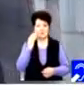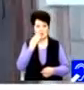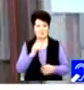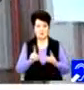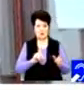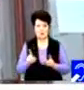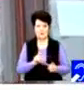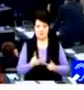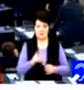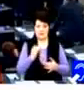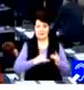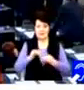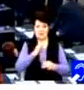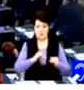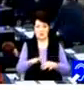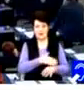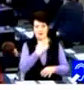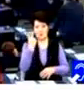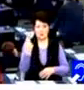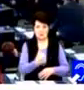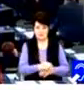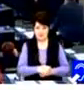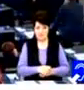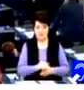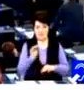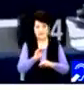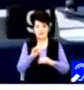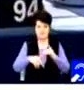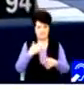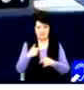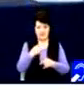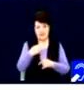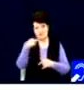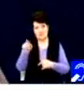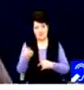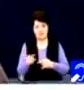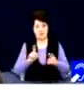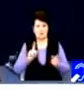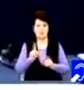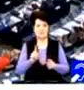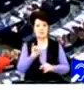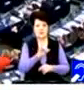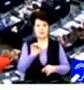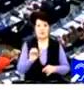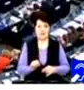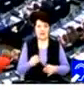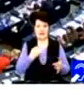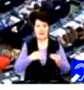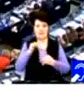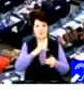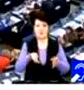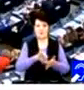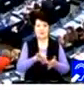Consiliul discuțiile Ar urma să dureze două săptămâni de partea cealaltă din partea Consiliului Uniunii Europene la negocieri